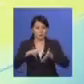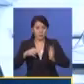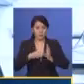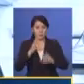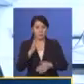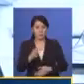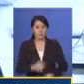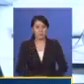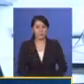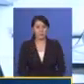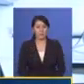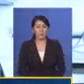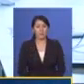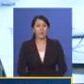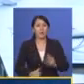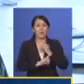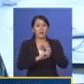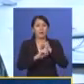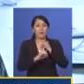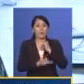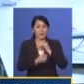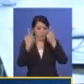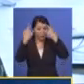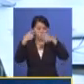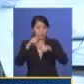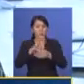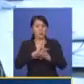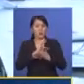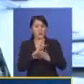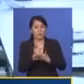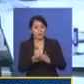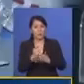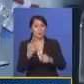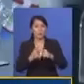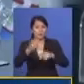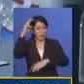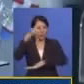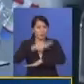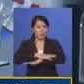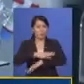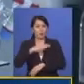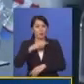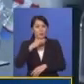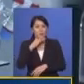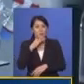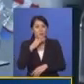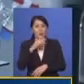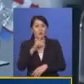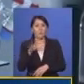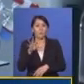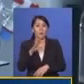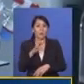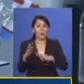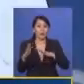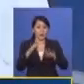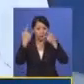жоспарланған. Соңғы заманауи технологиямен жабдықталған қосымша білім беру мекемесінде көркемөнер мектебі, медиа орталық,